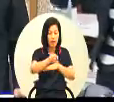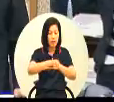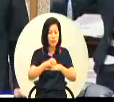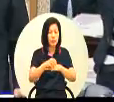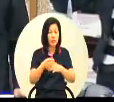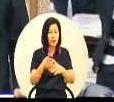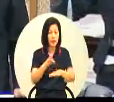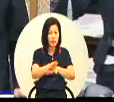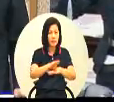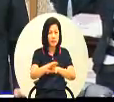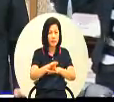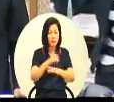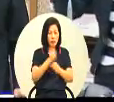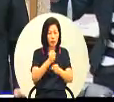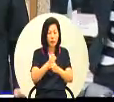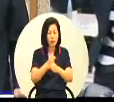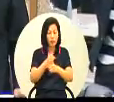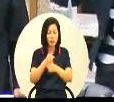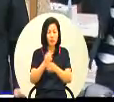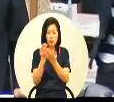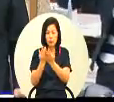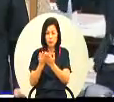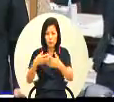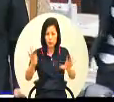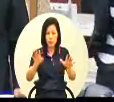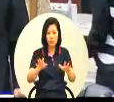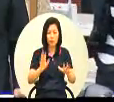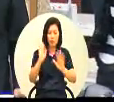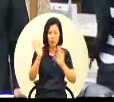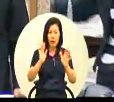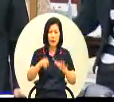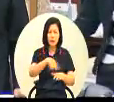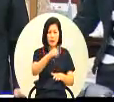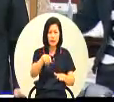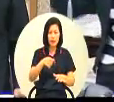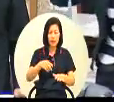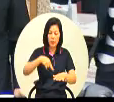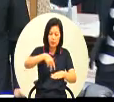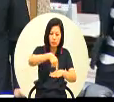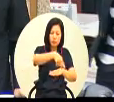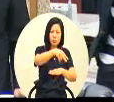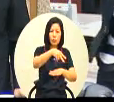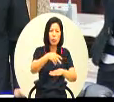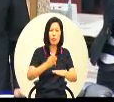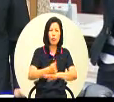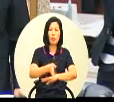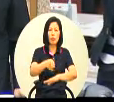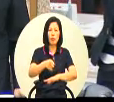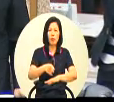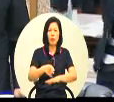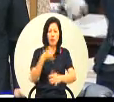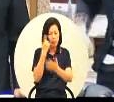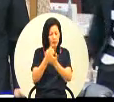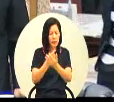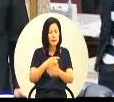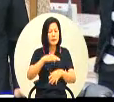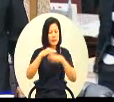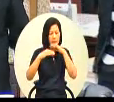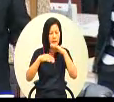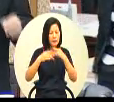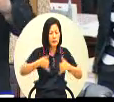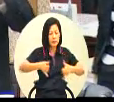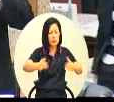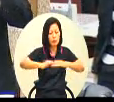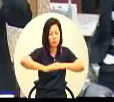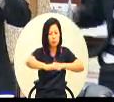民众上下班、上下学，还有很多的孩子要步行经过的，每个人都要等这条路，好不好？ 安全